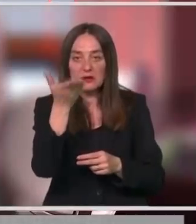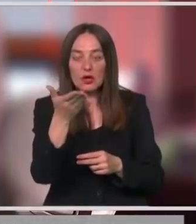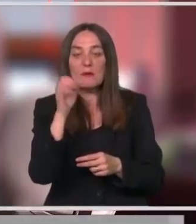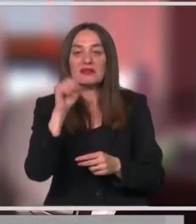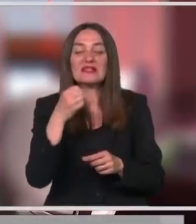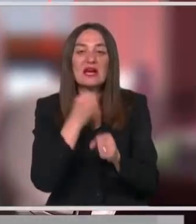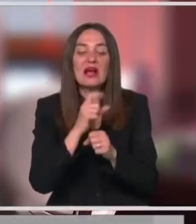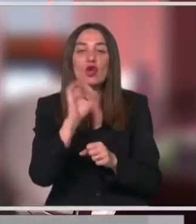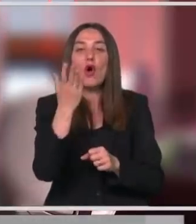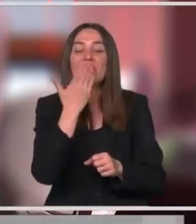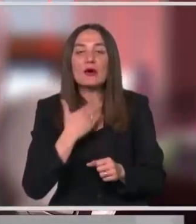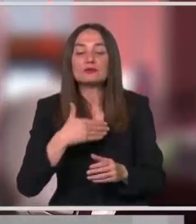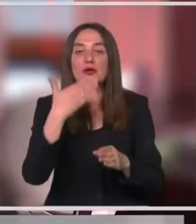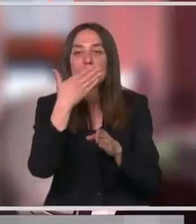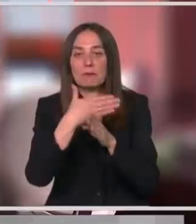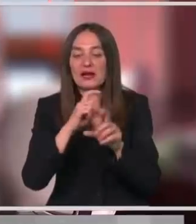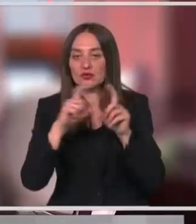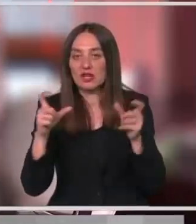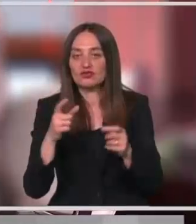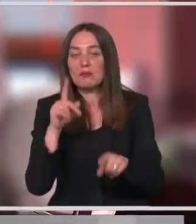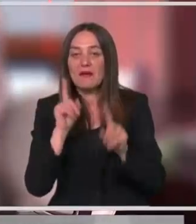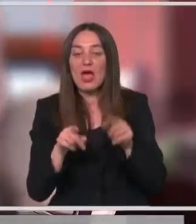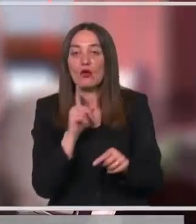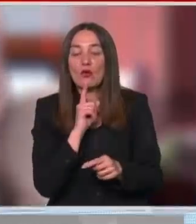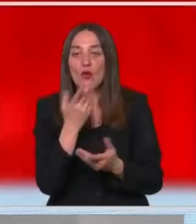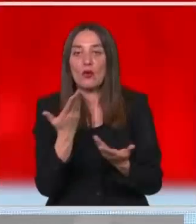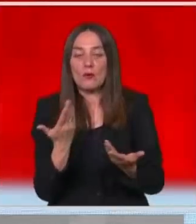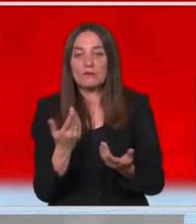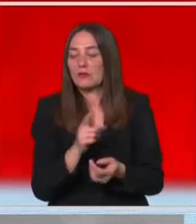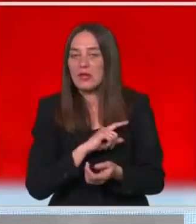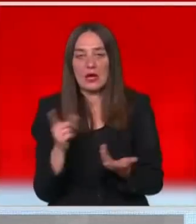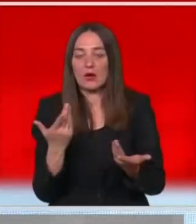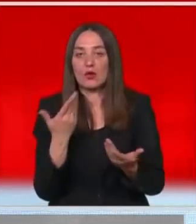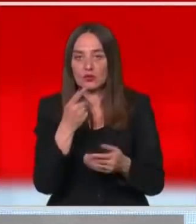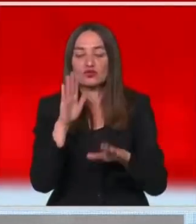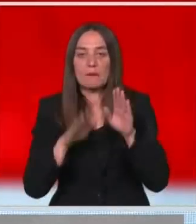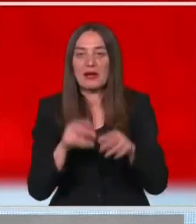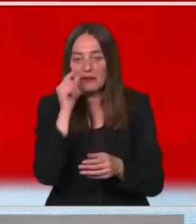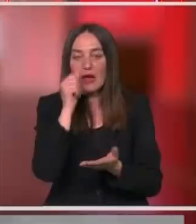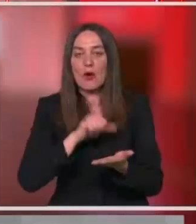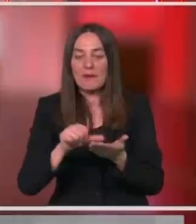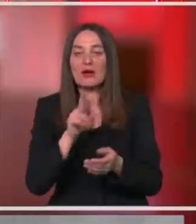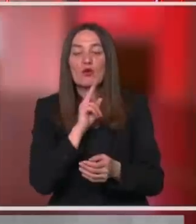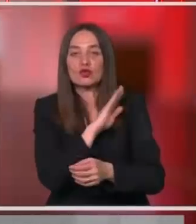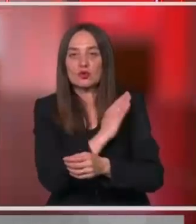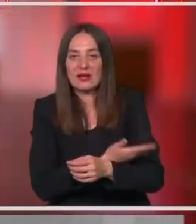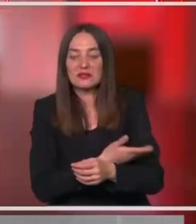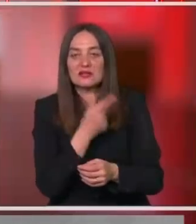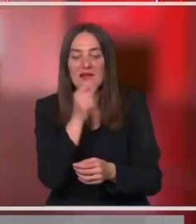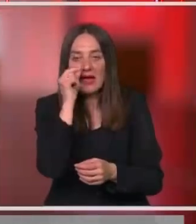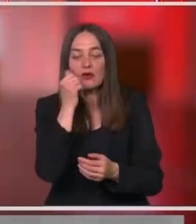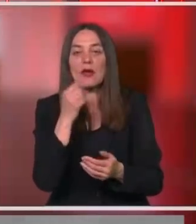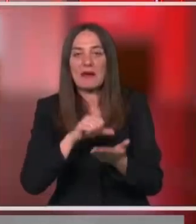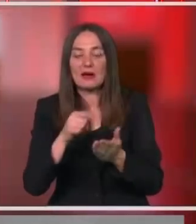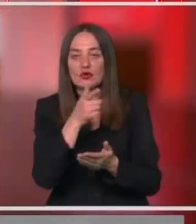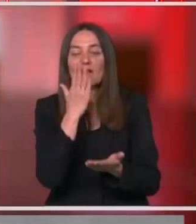se radi o neuspešnim preduzećima. Prosto neko ko stoji nikako, tri mesece. Nikako. Mere Narodne banke nikako, koje su već tako na nas. I Narodna banka je to već uradila